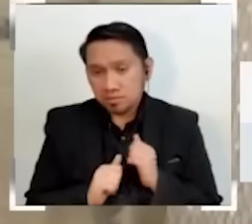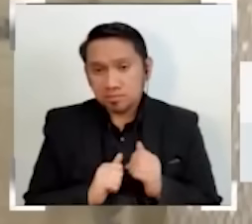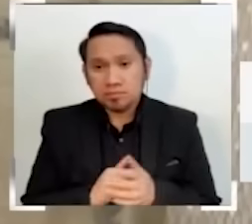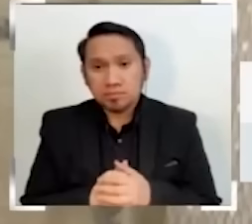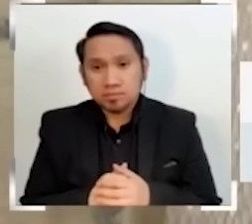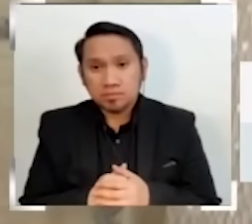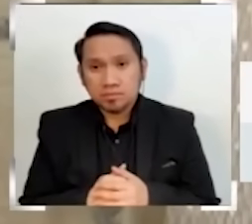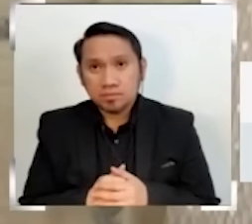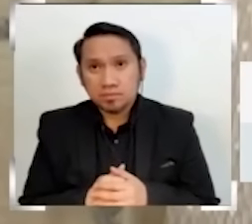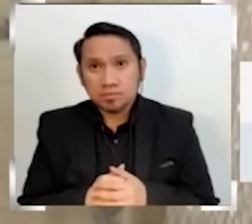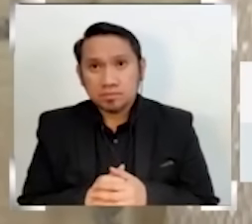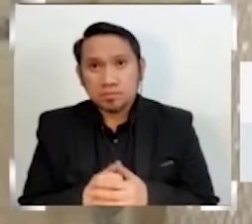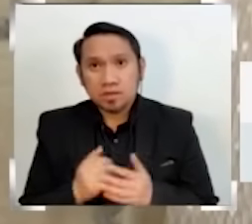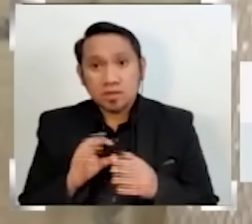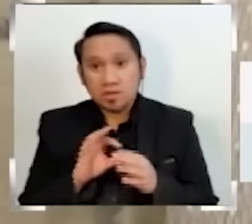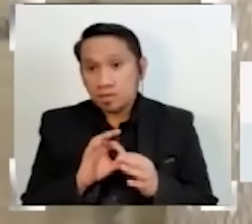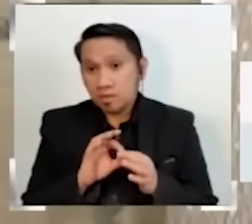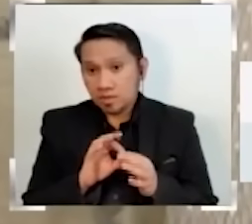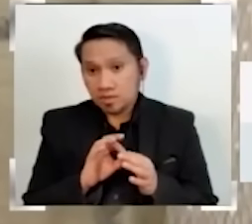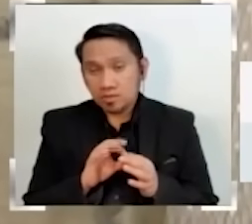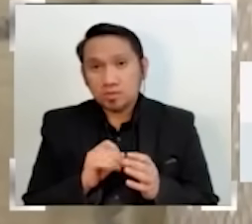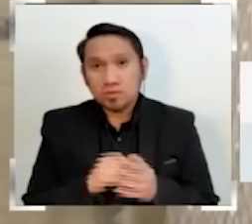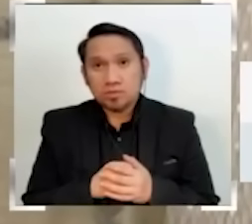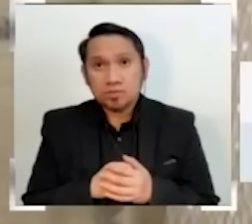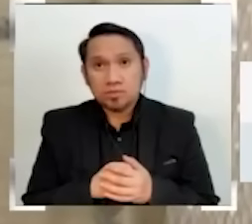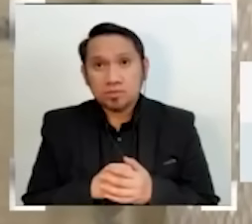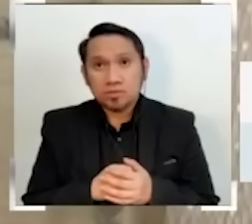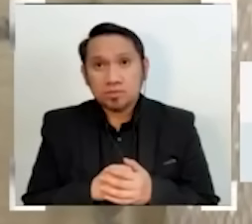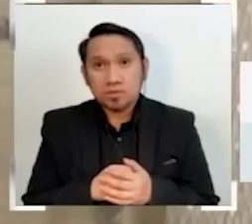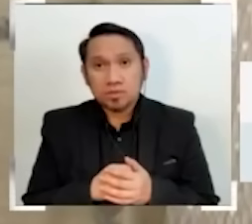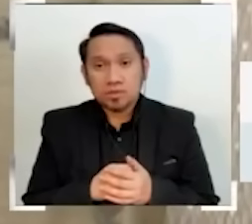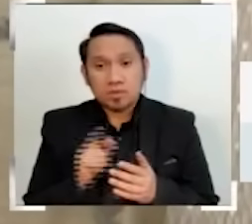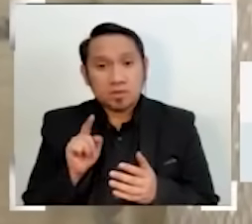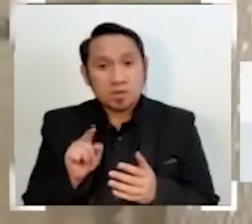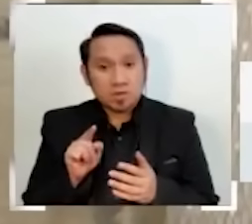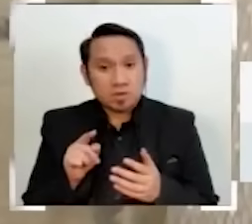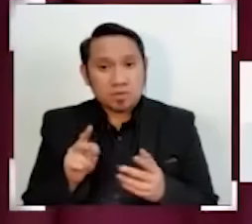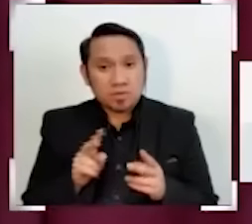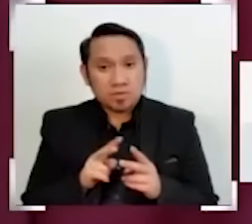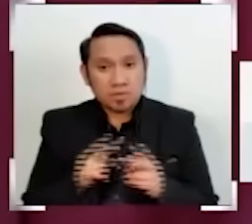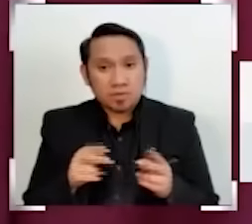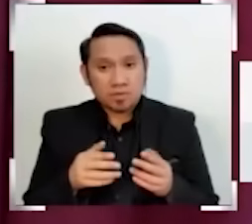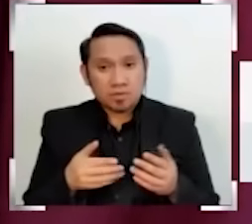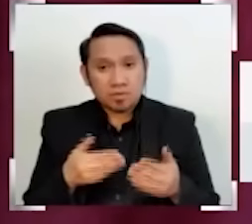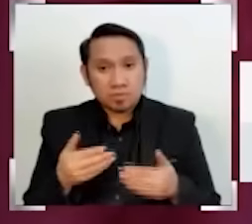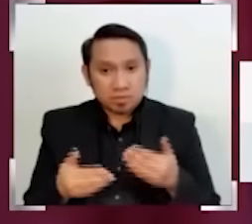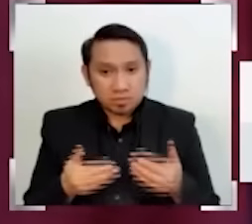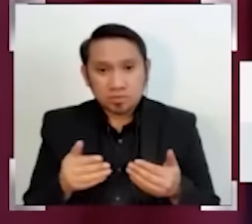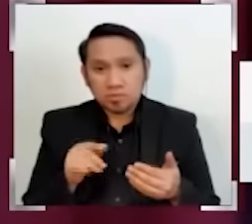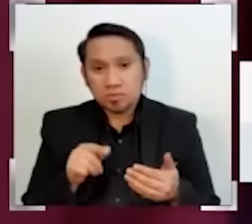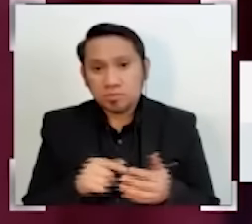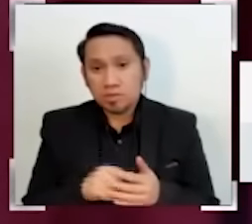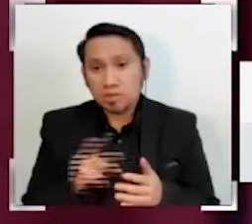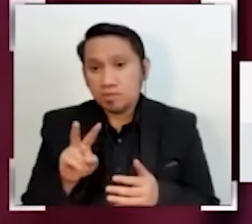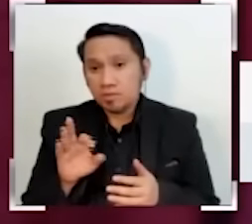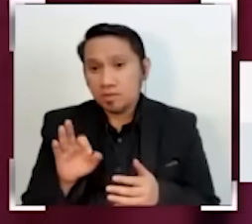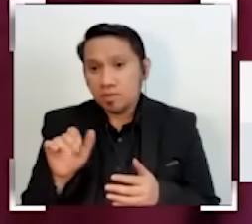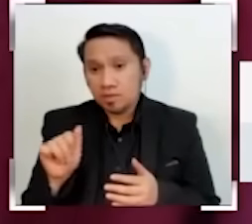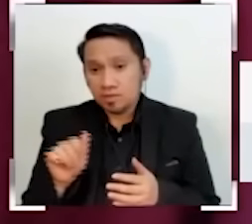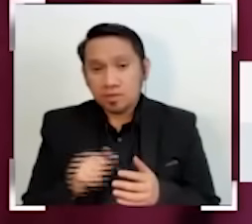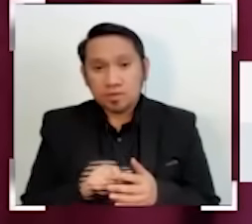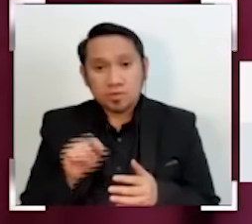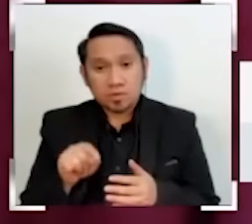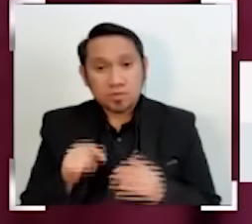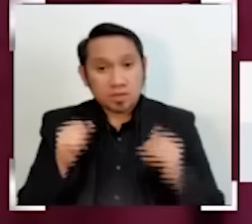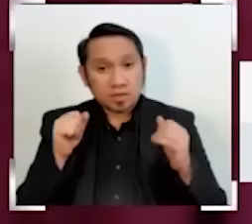the relationship also at the strategic level but also very operational level. Ang VFA ay isang kasunduan